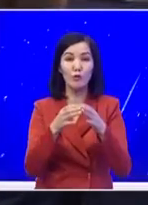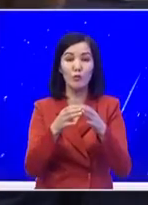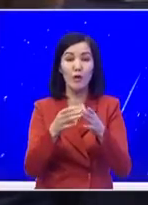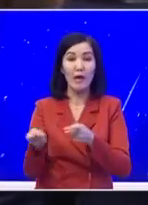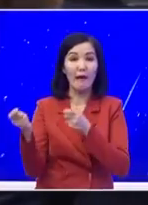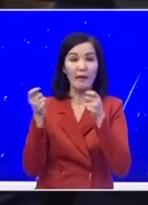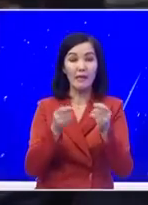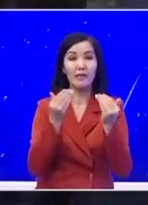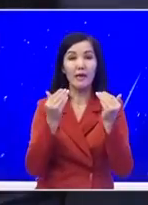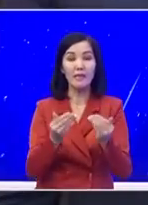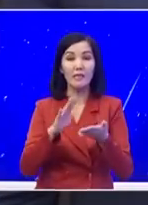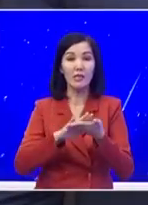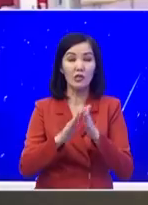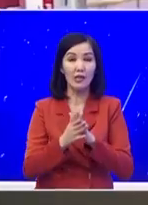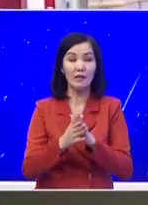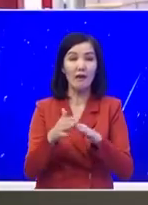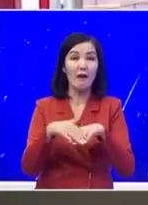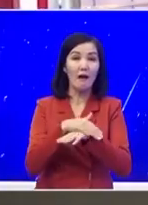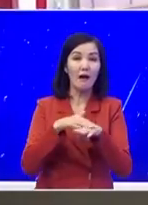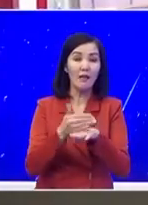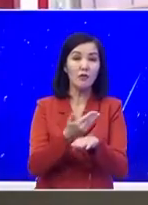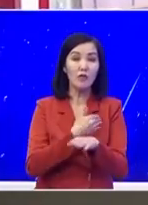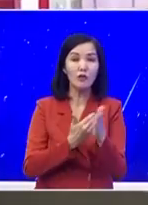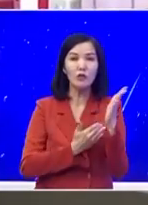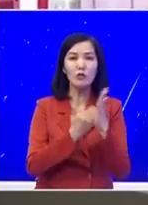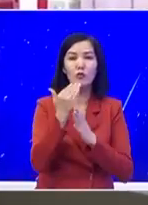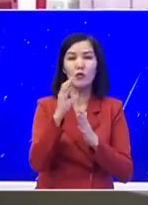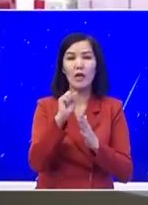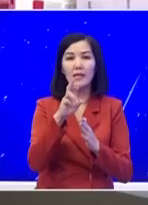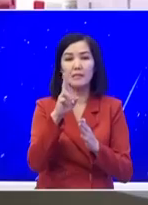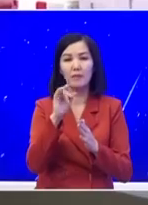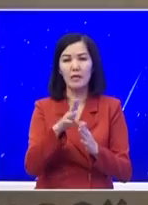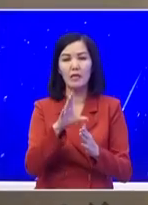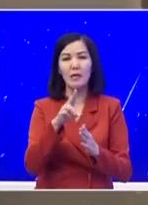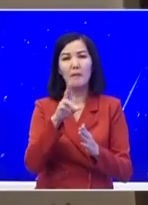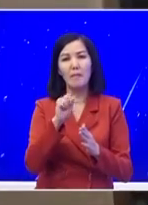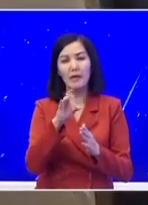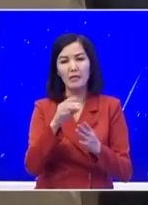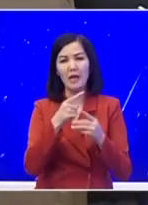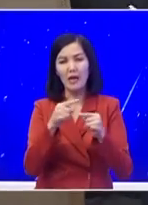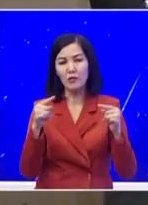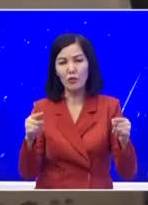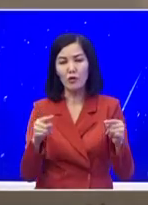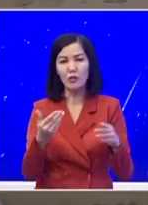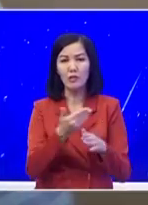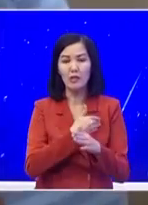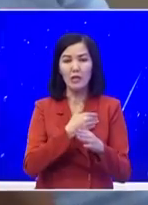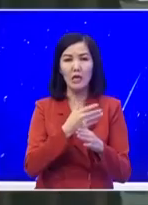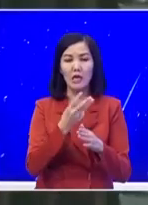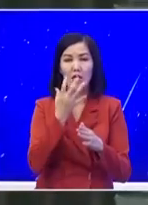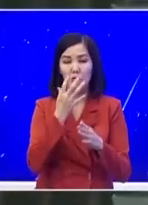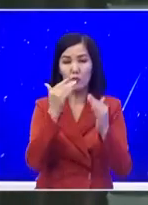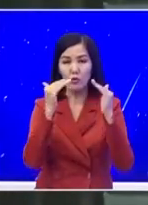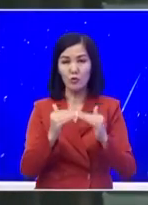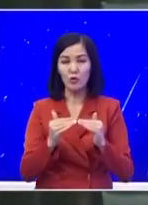жеткізілді. Дәл қазіргі жағдайға халық сұранысы зор: аспирин, парастамол, сумамет, тағы басқалары. Тауар алдымен ауруханалар